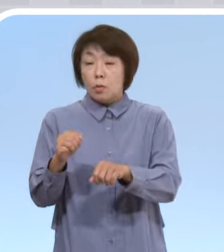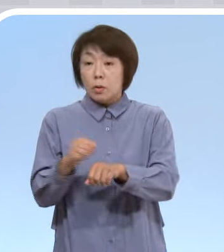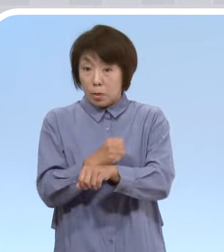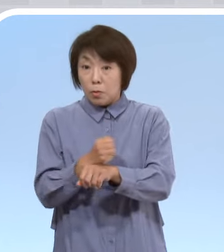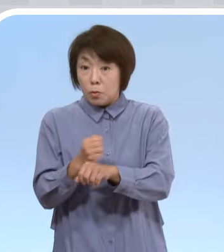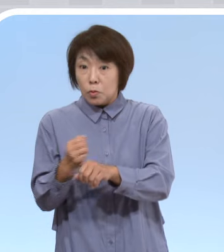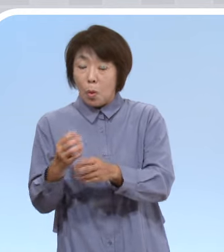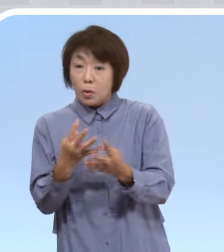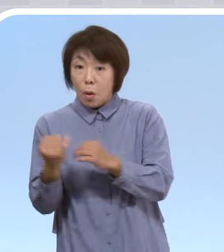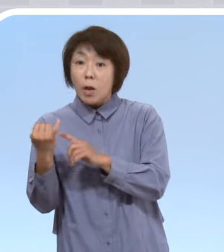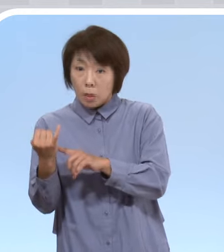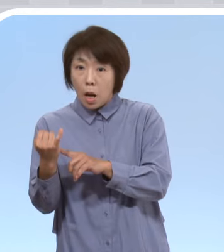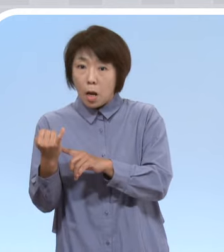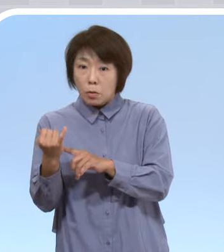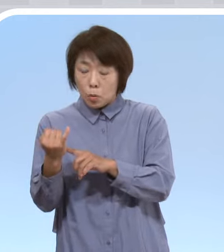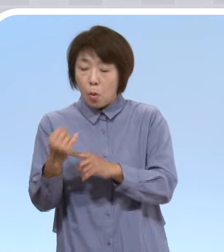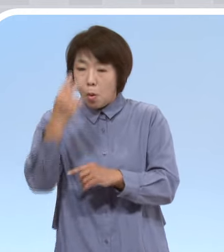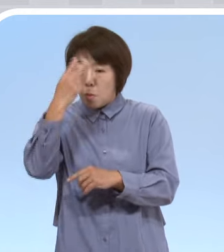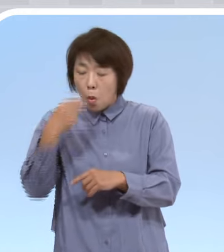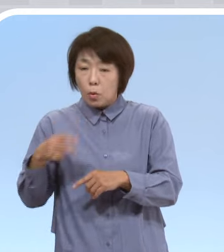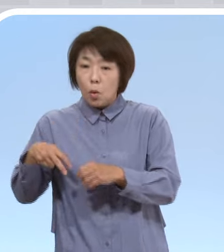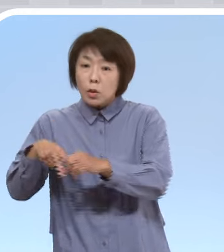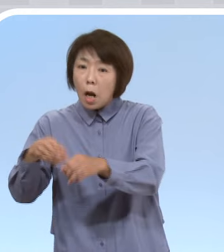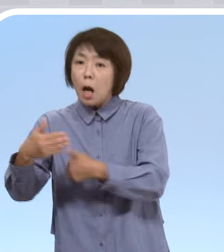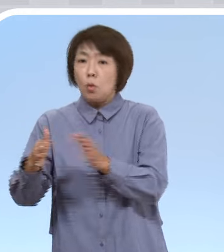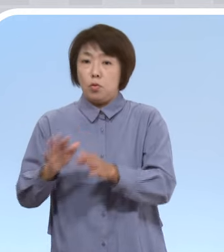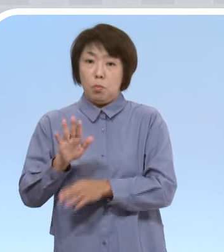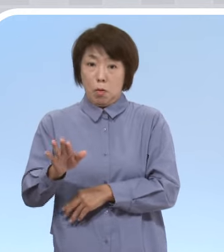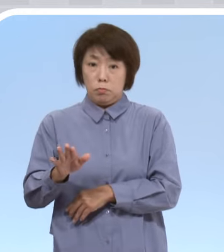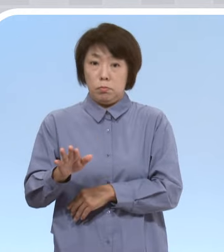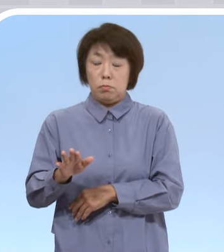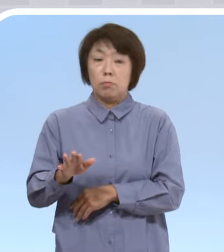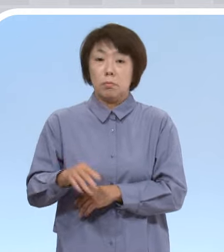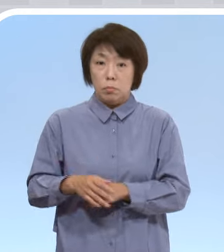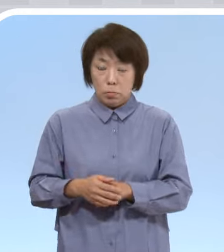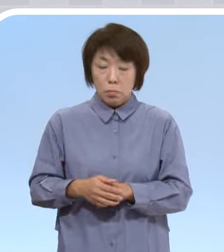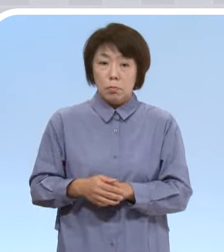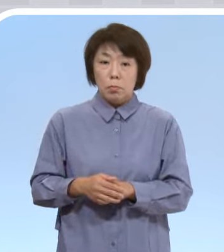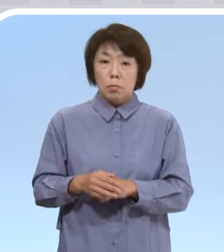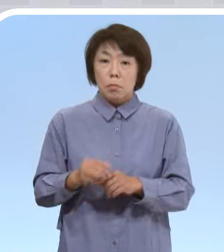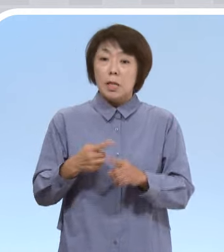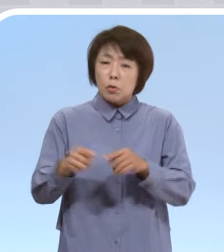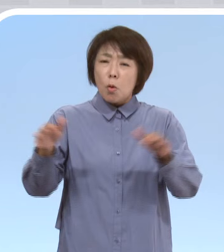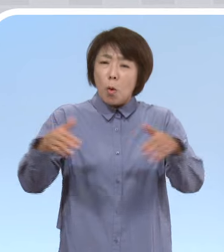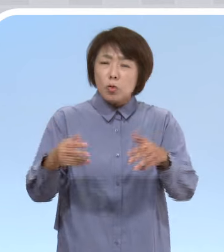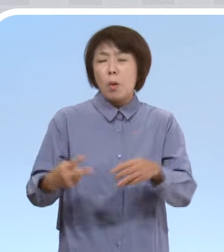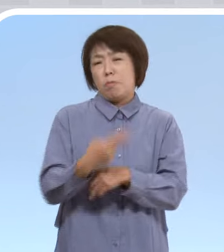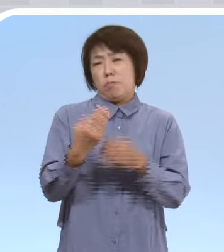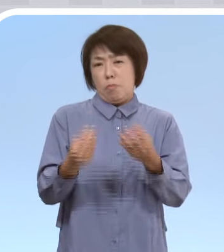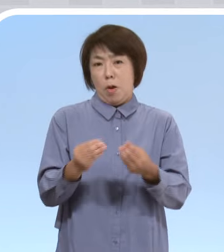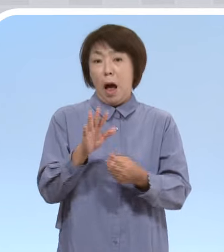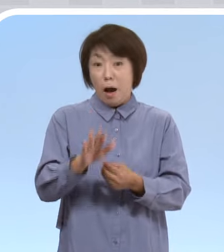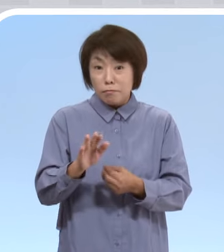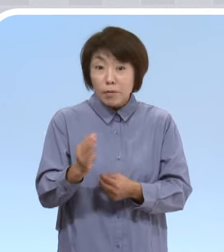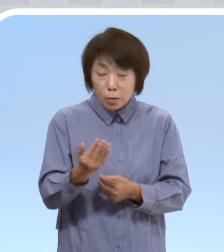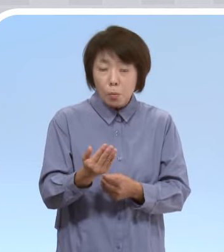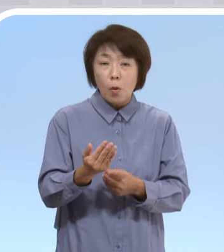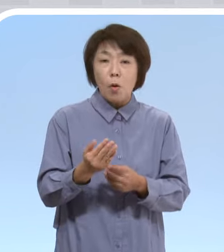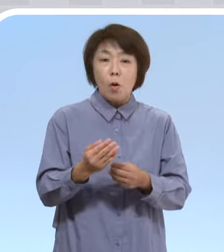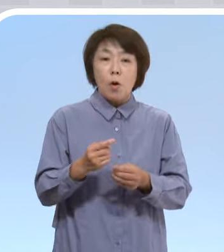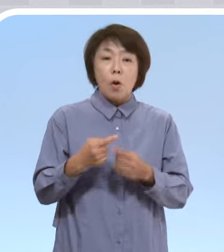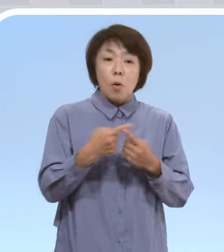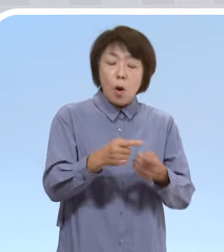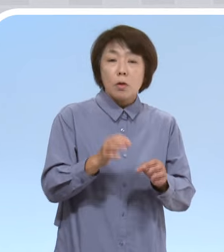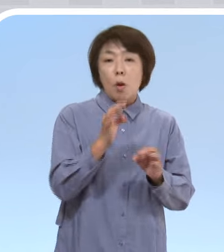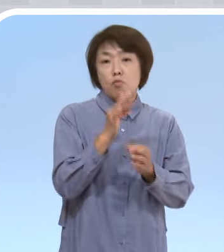のブラインド&ウォーキングサッカー体験教室などを行います。一部募集を締め切っているものもあります